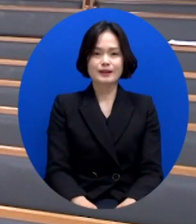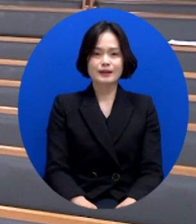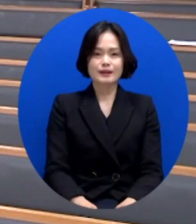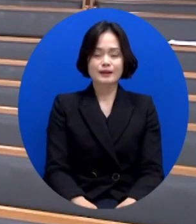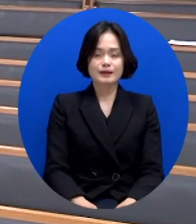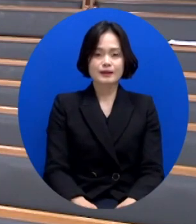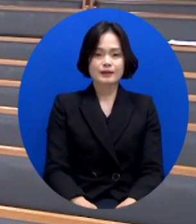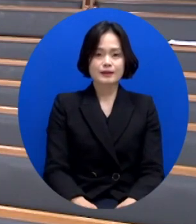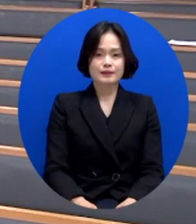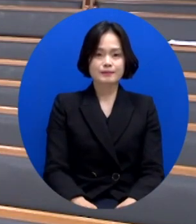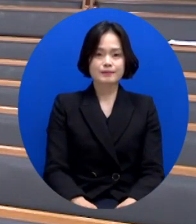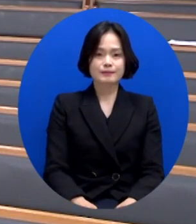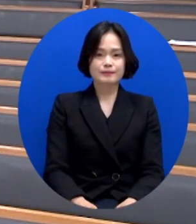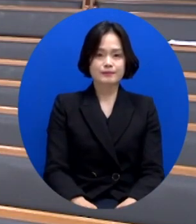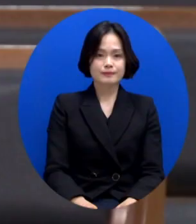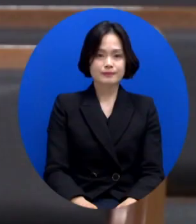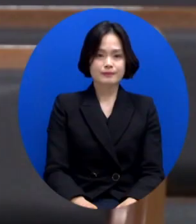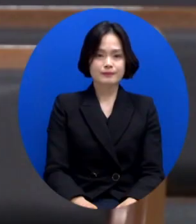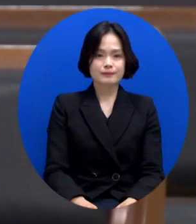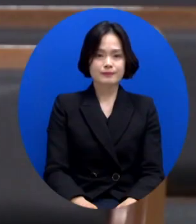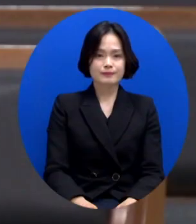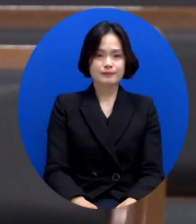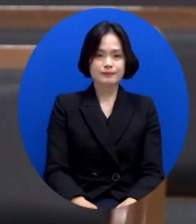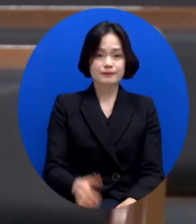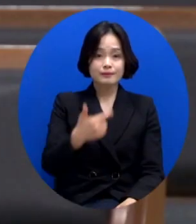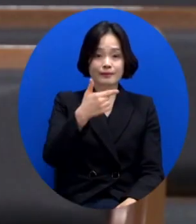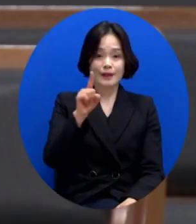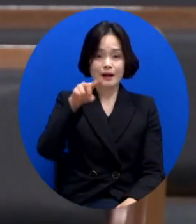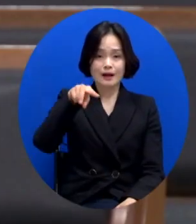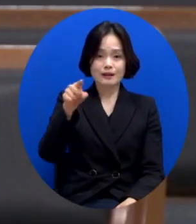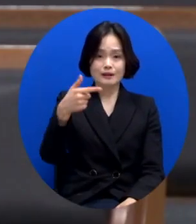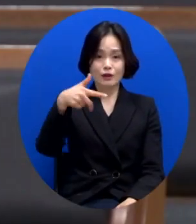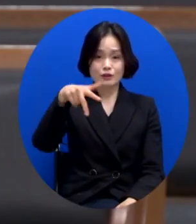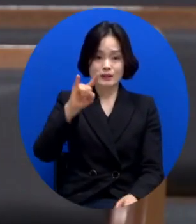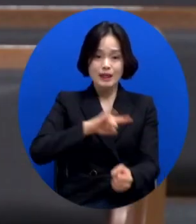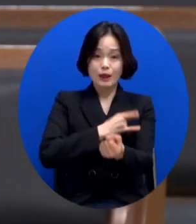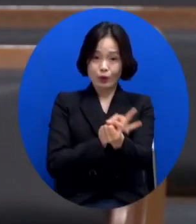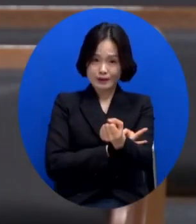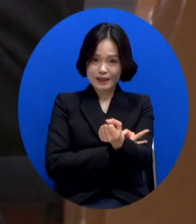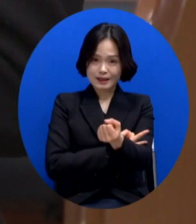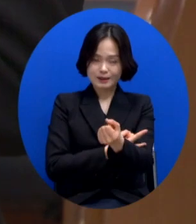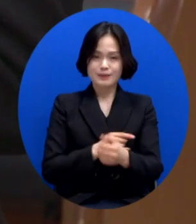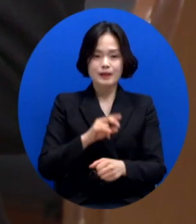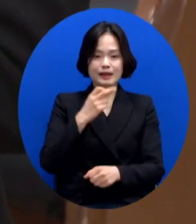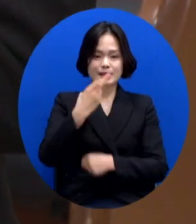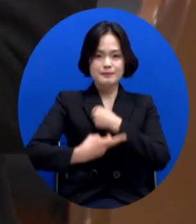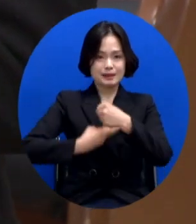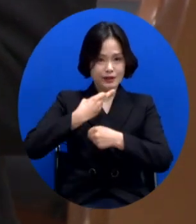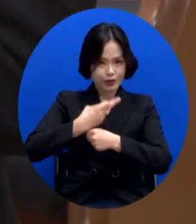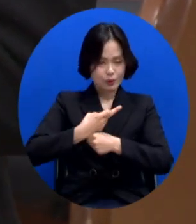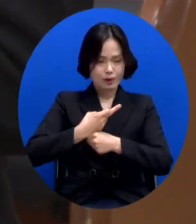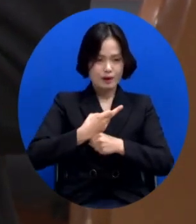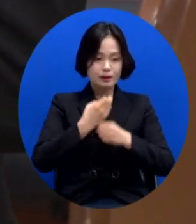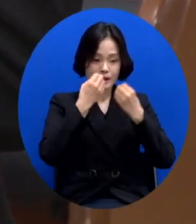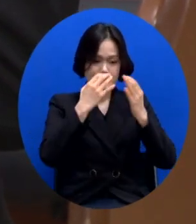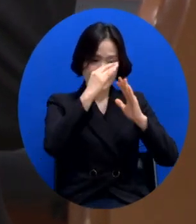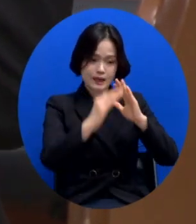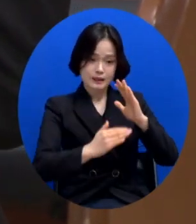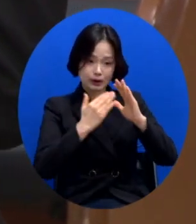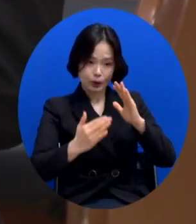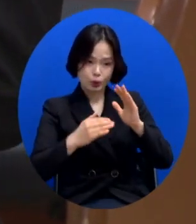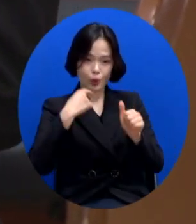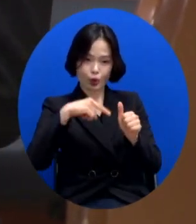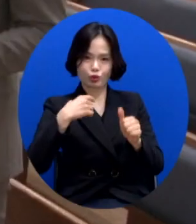년 교외 새가족부 사역을 맡고 있는 나 천재 권사 성경으로 부터 예수 생명이 나온다는 믿음을 갖게 된 뒤